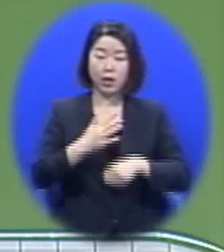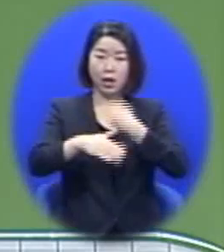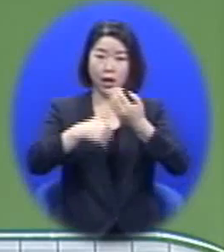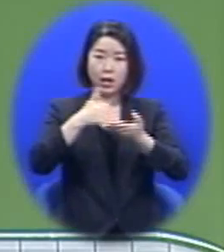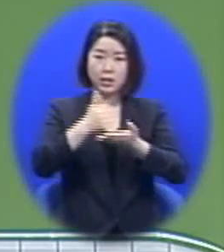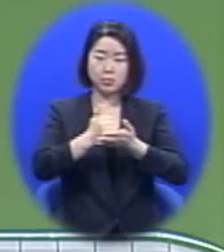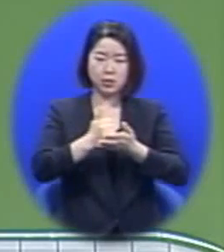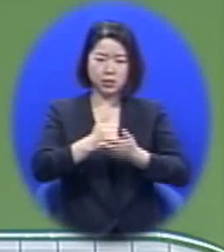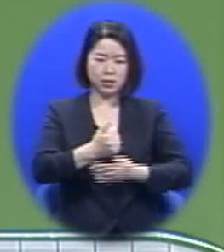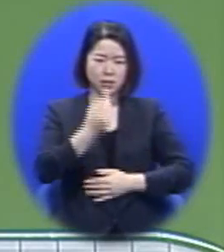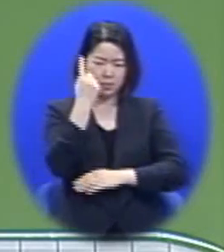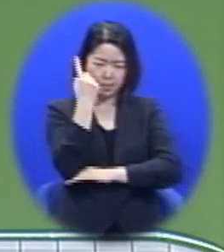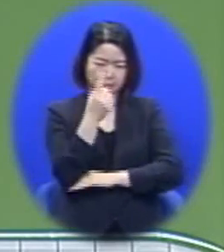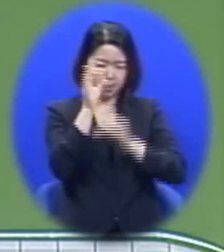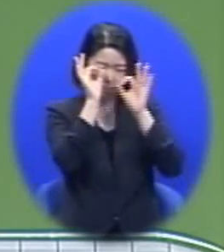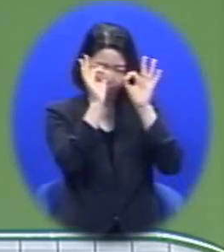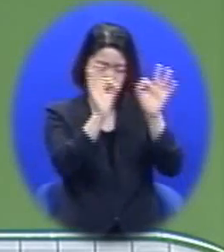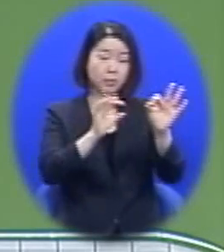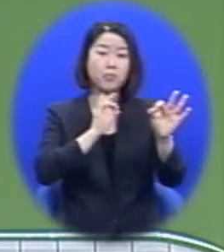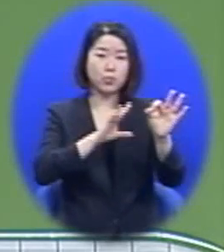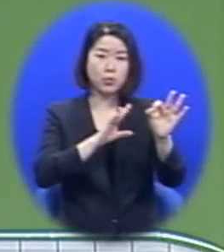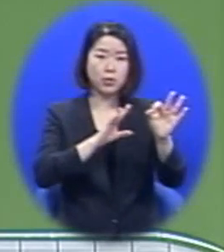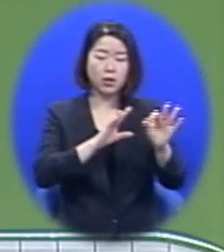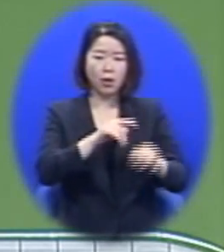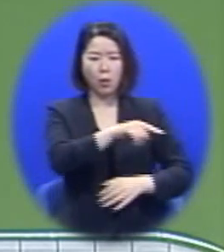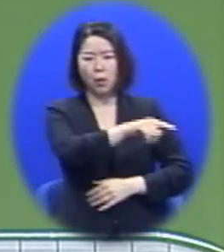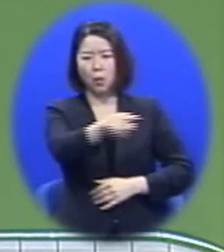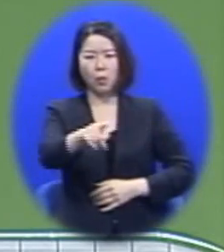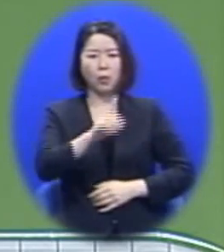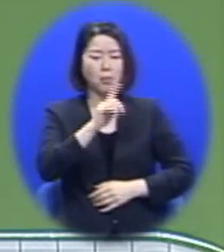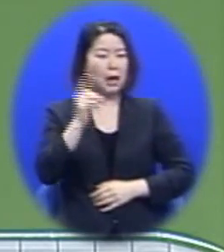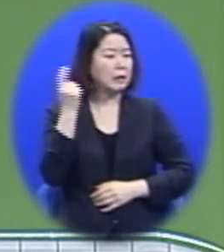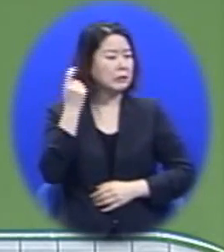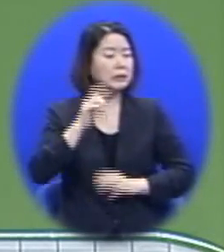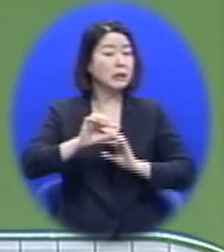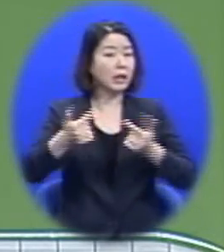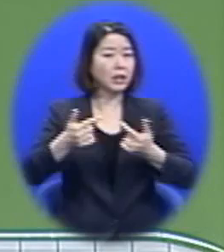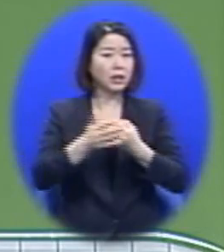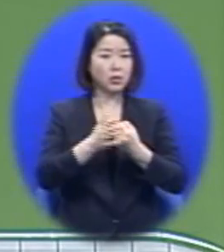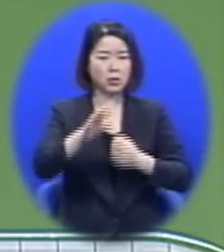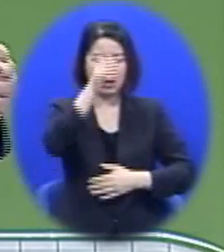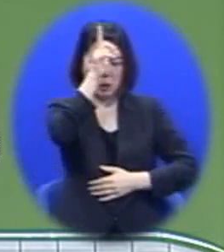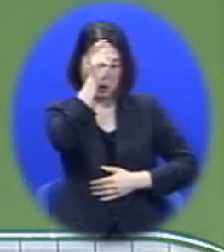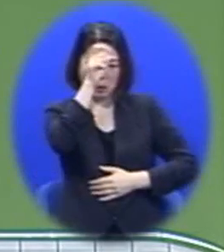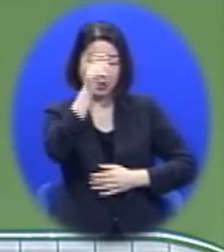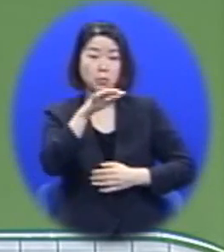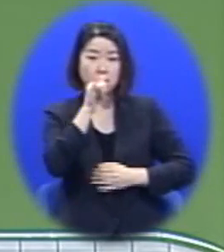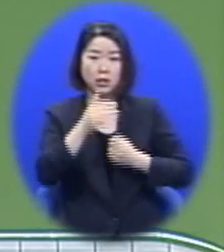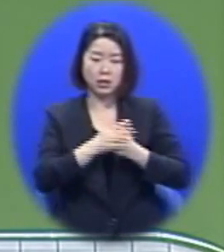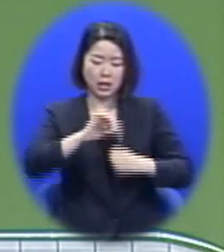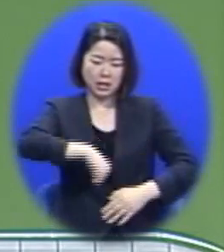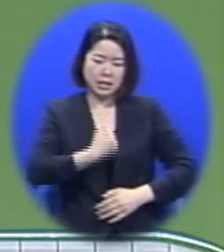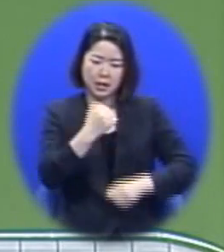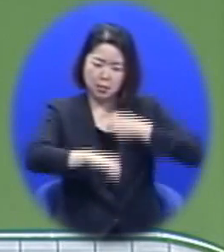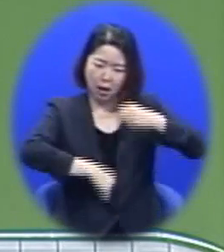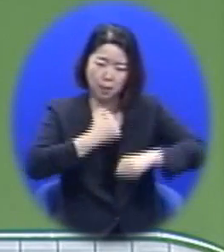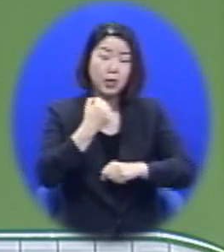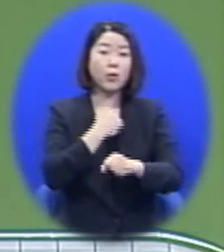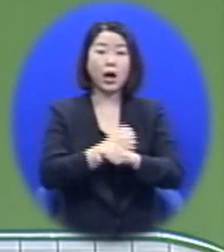하나님은 지켜보실 수밖에 없으셨다는 거예요. 말을 듣지 않으니까, 고집을 부리니까, 자기 하고 싶은 대로 하니까.